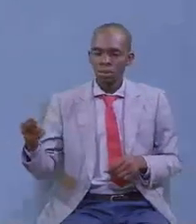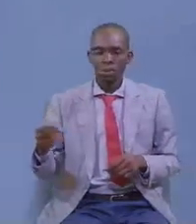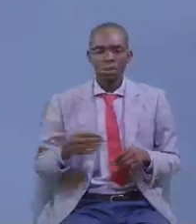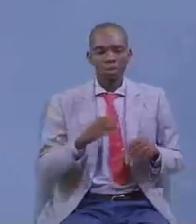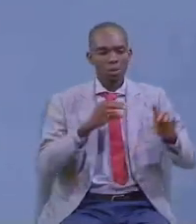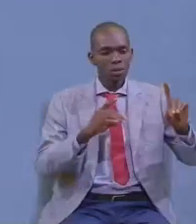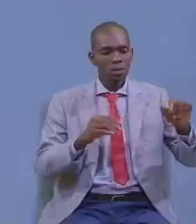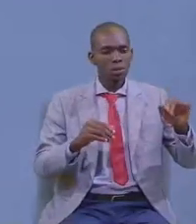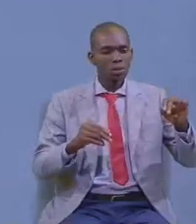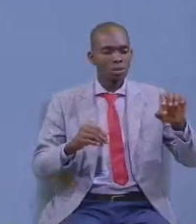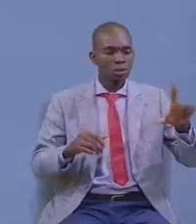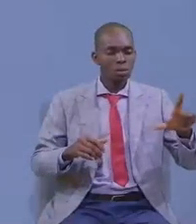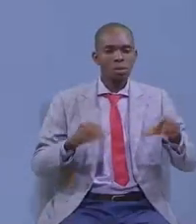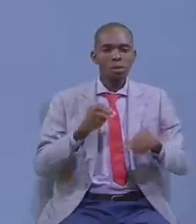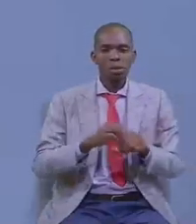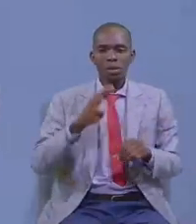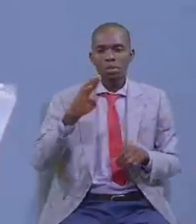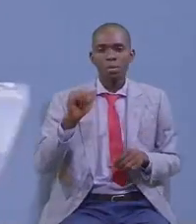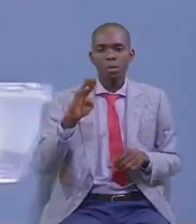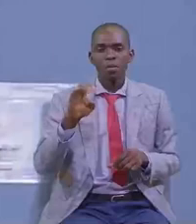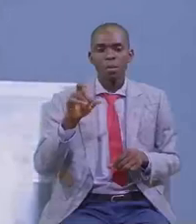n'importe où et partout.